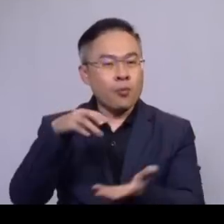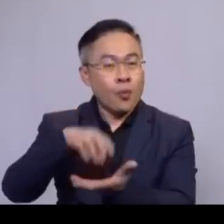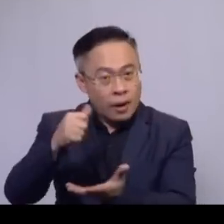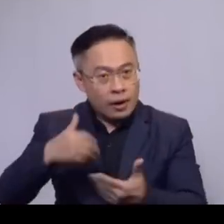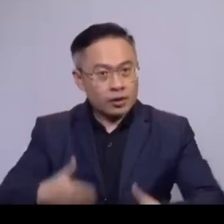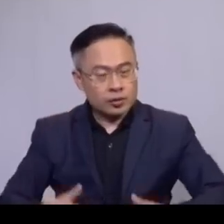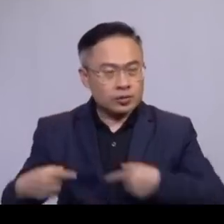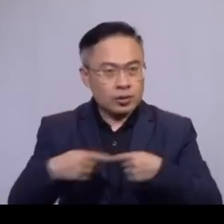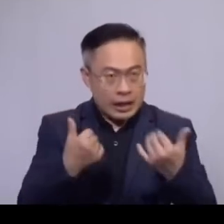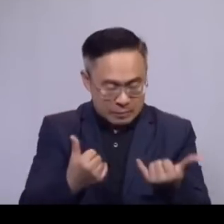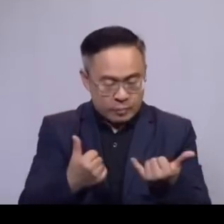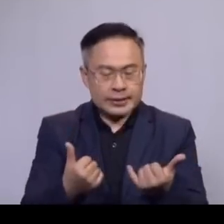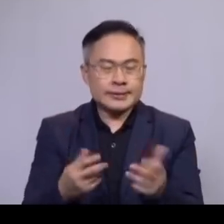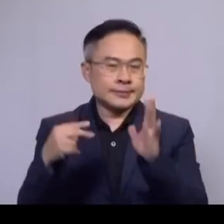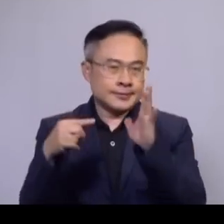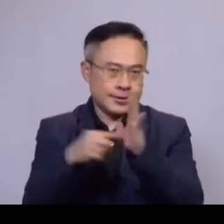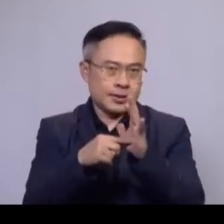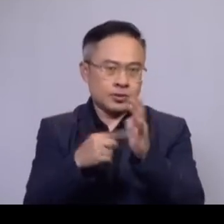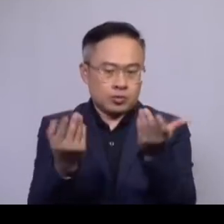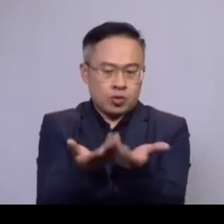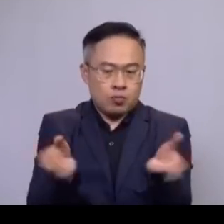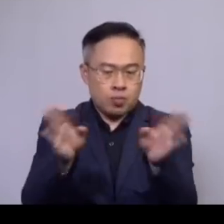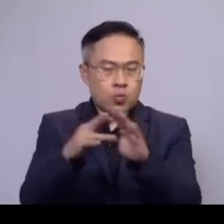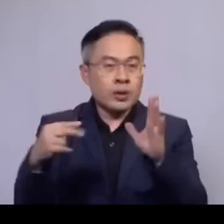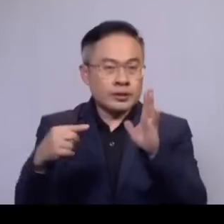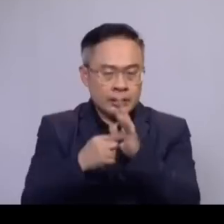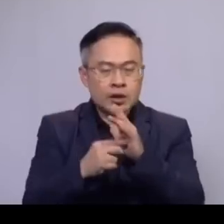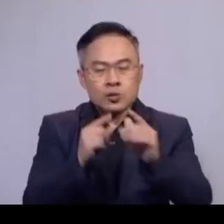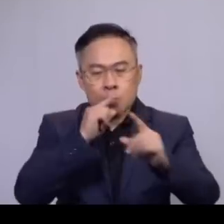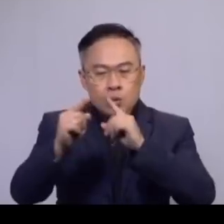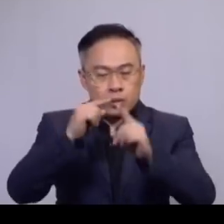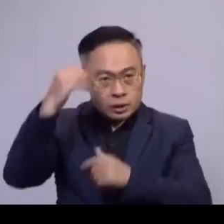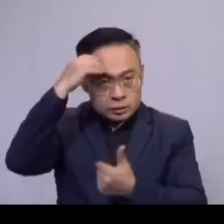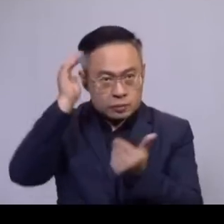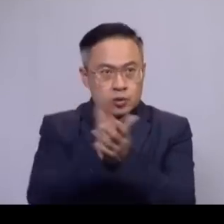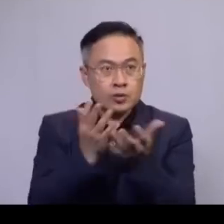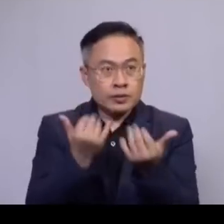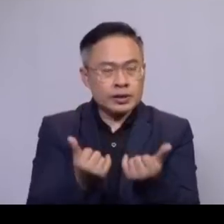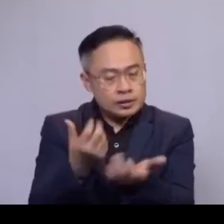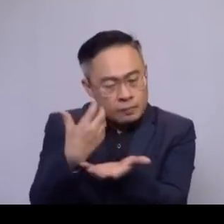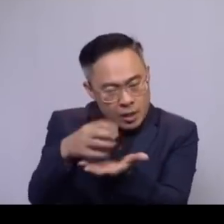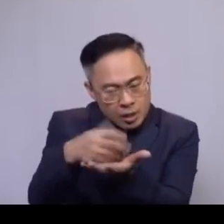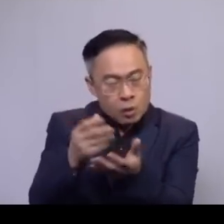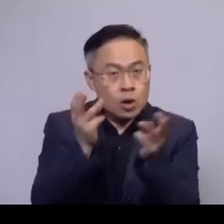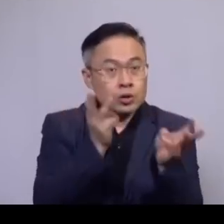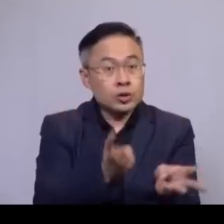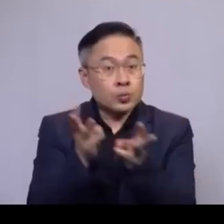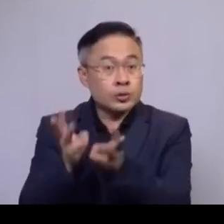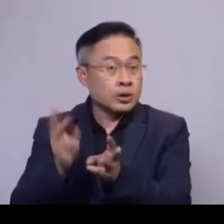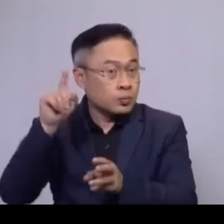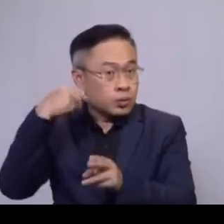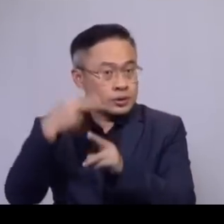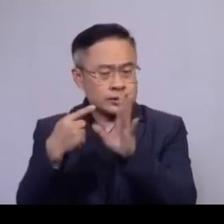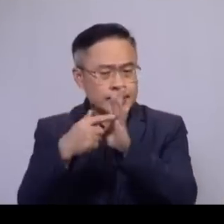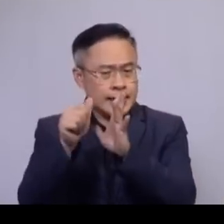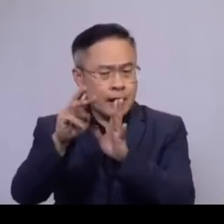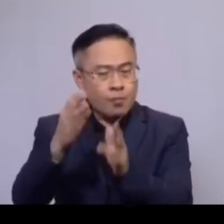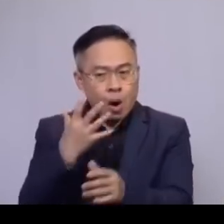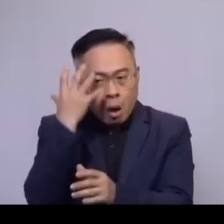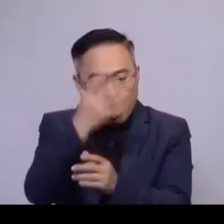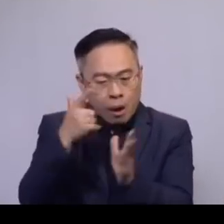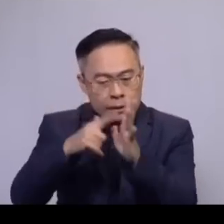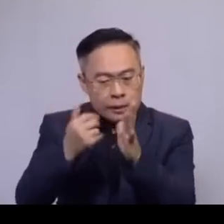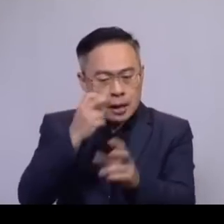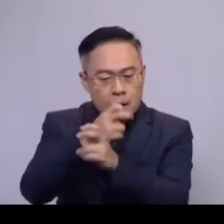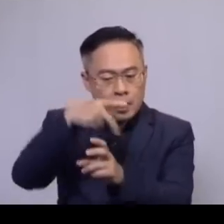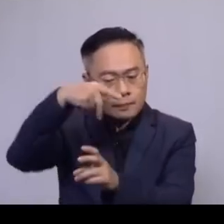ขปริศนานะครับพฤติการนะฮะการถูกวางยาเป็นอย่างไรเขาจะเป็นคนให้คำตอบได้นะครับนอกจากนี้นะครับมี